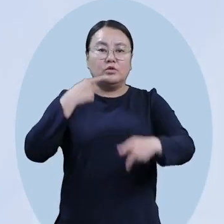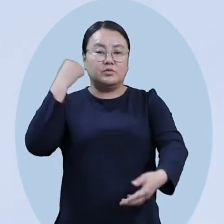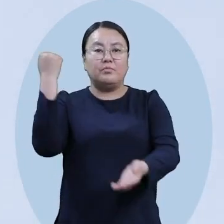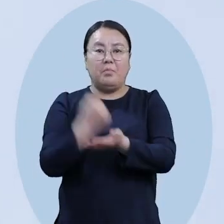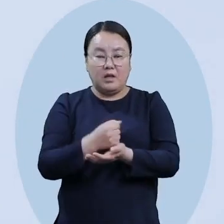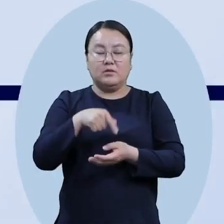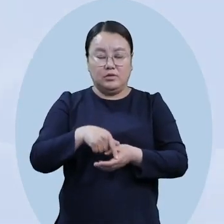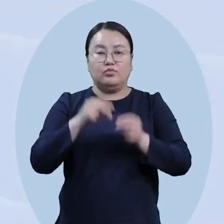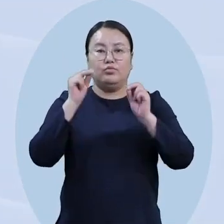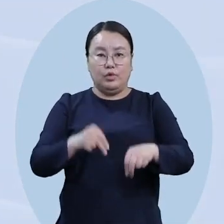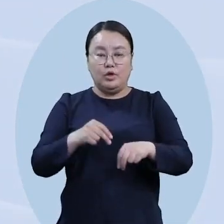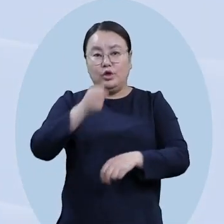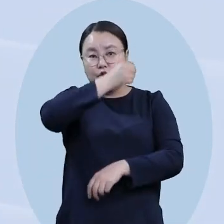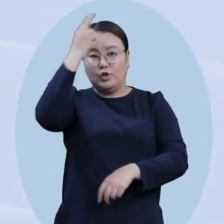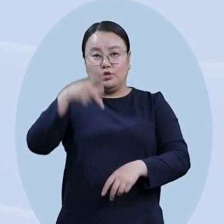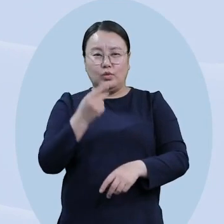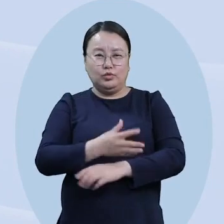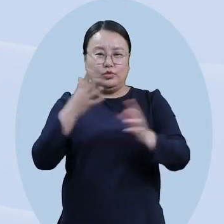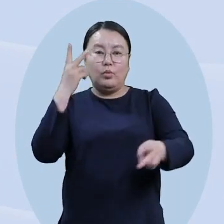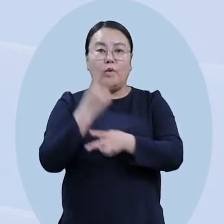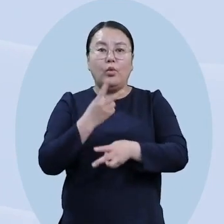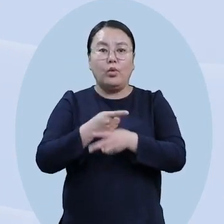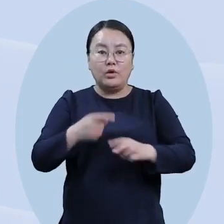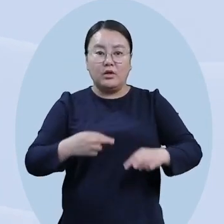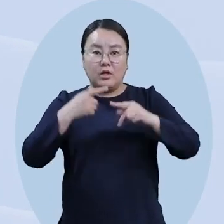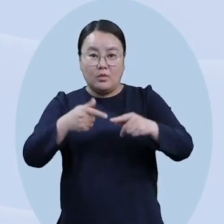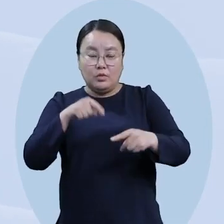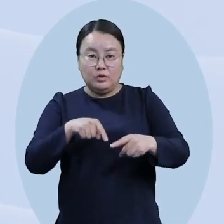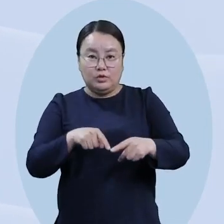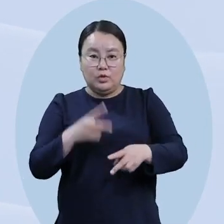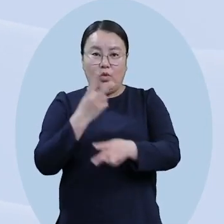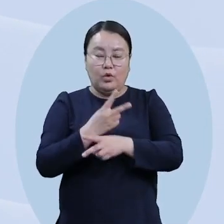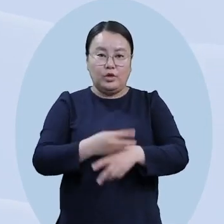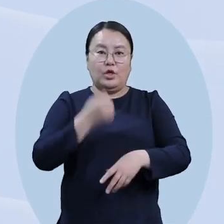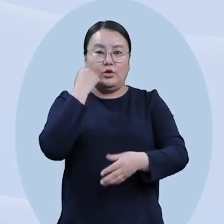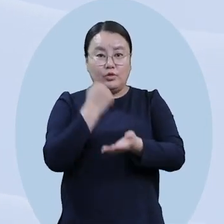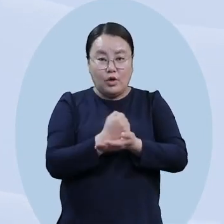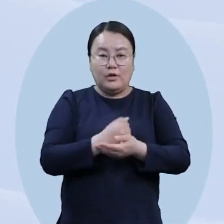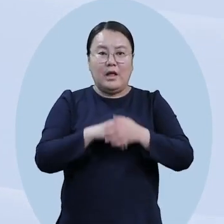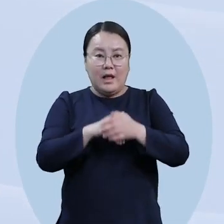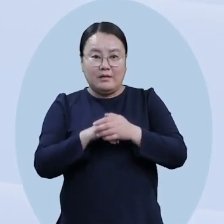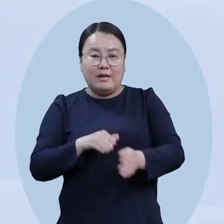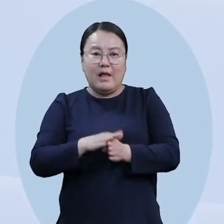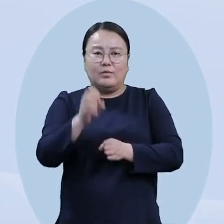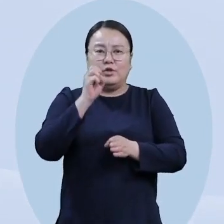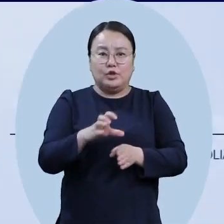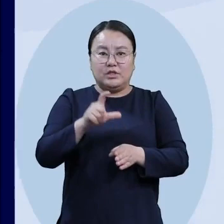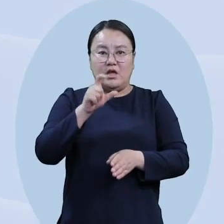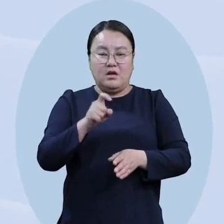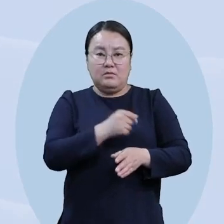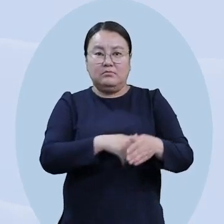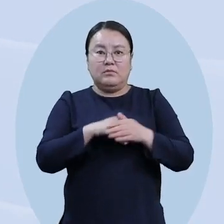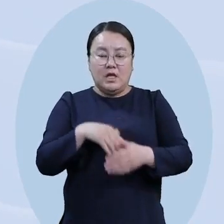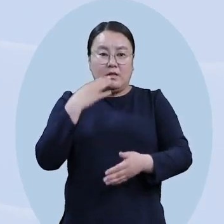батлагдсан тооцно. Ерөнхийлөгч үндсэн хуулийн нэмэлт өөрчлөлтийн үг ихийг нотлох, хадгалах, албан ёсны ихийг нийтлэх.